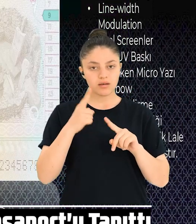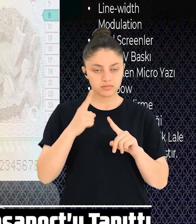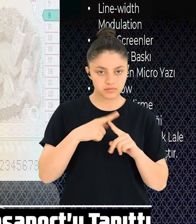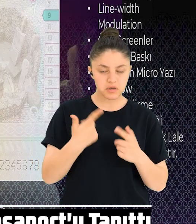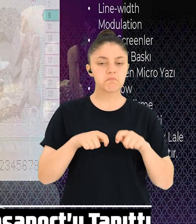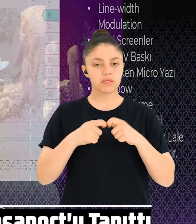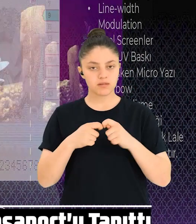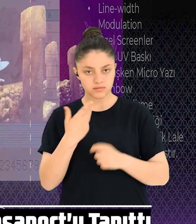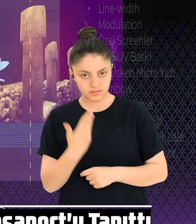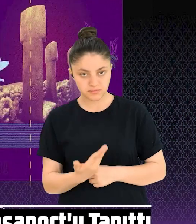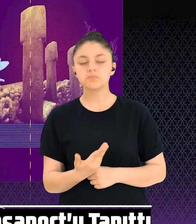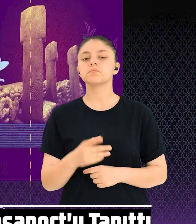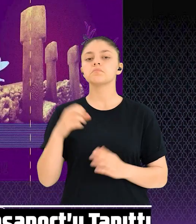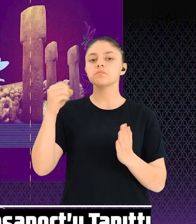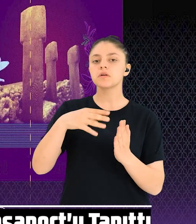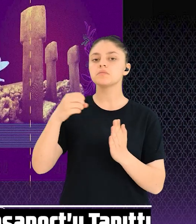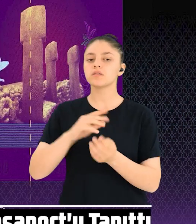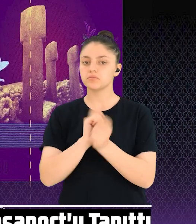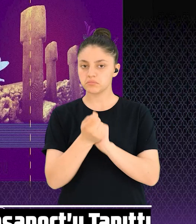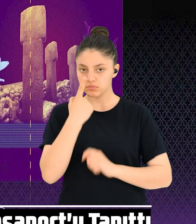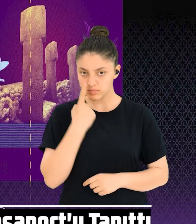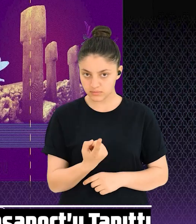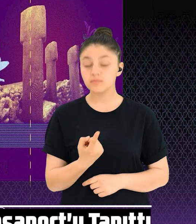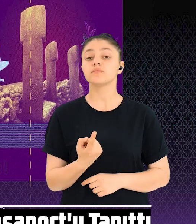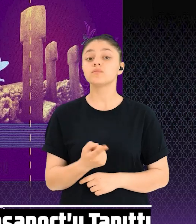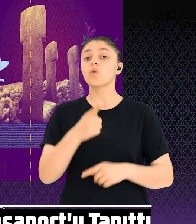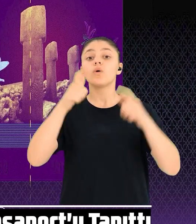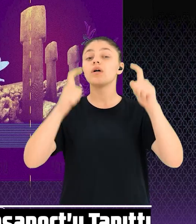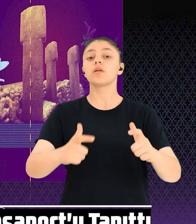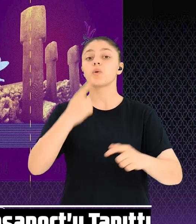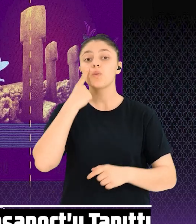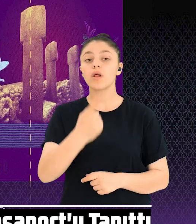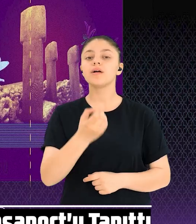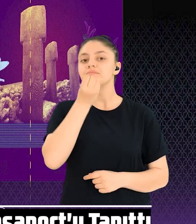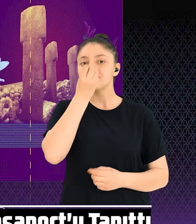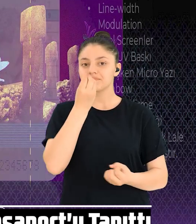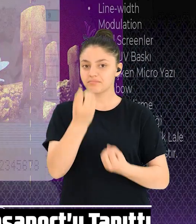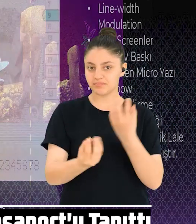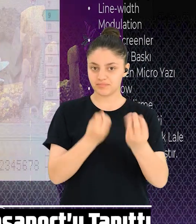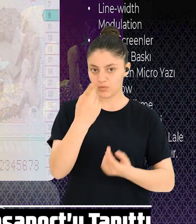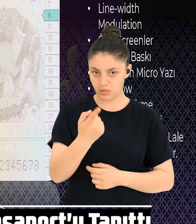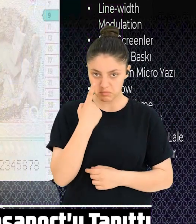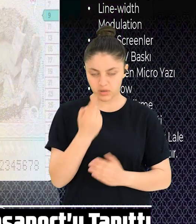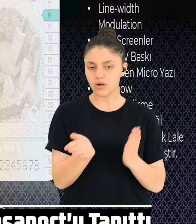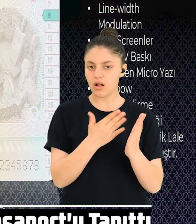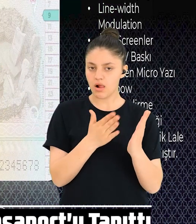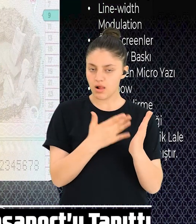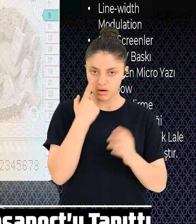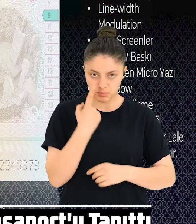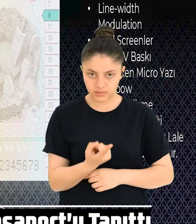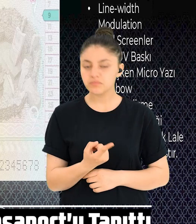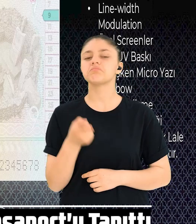Bitlis, onun ışıklı haline gelelim. Onun ışıklı hali de bu. Hem orada oluşan çiçekleri gösteriyor. Yani devam edelim